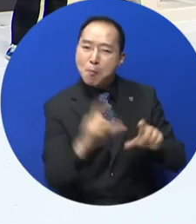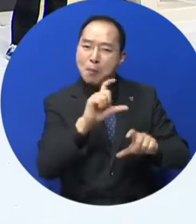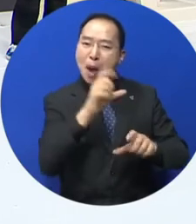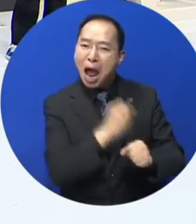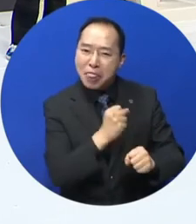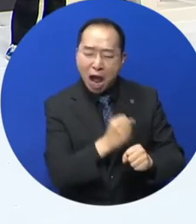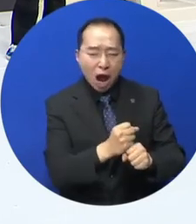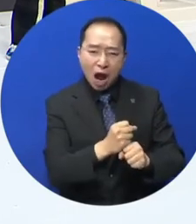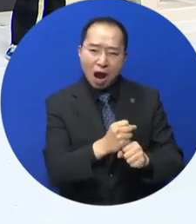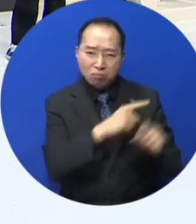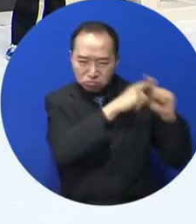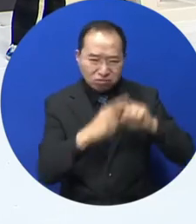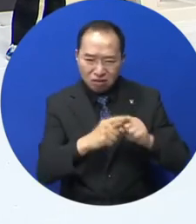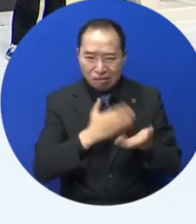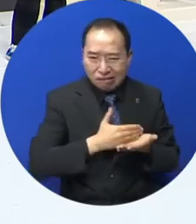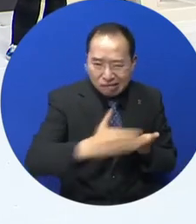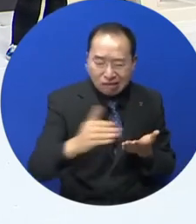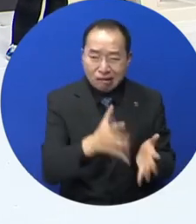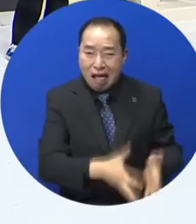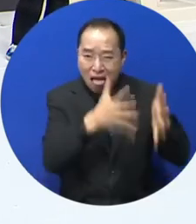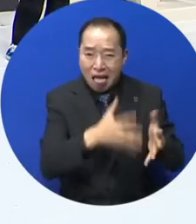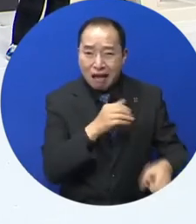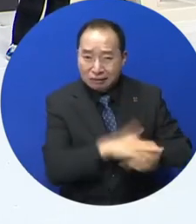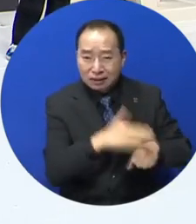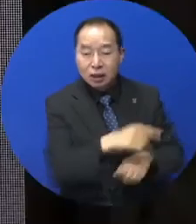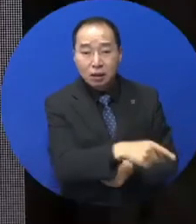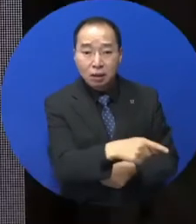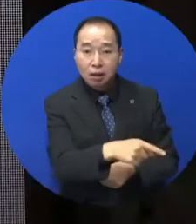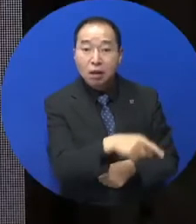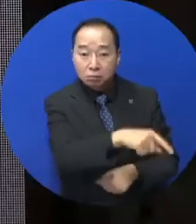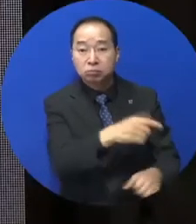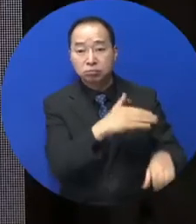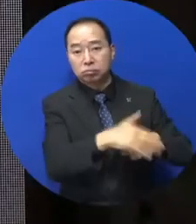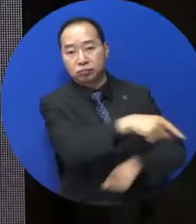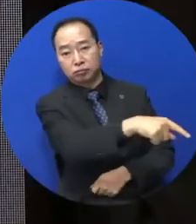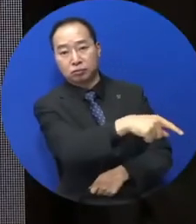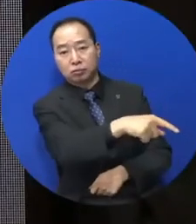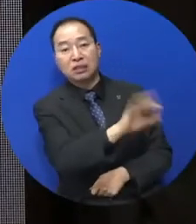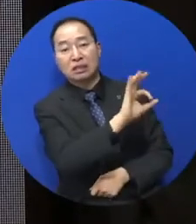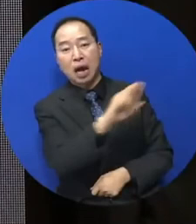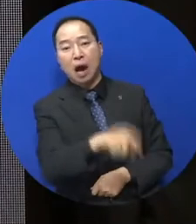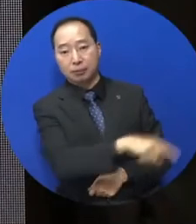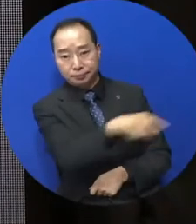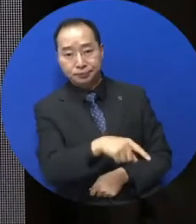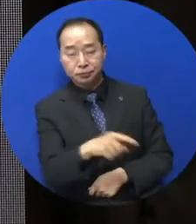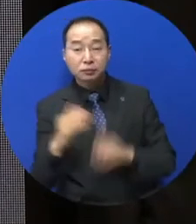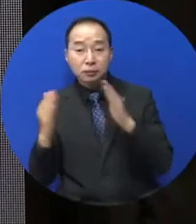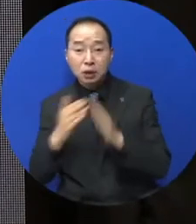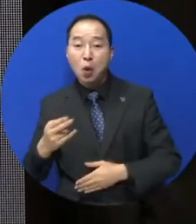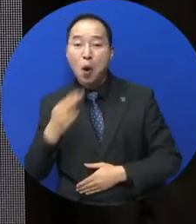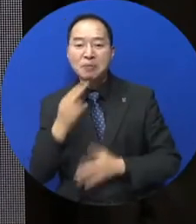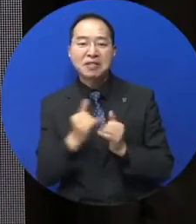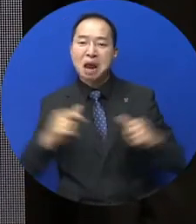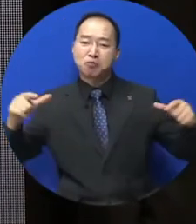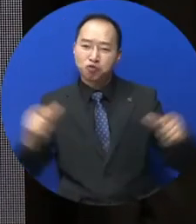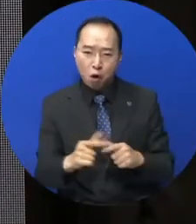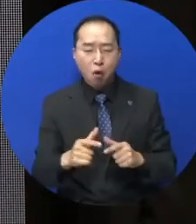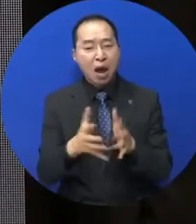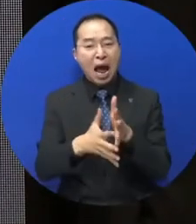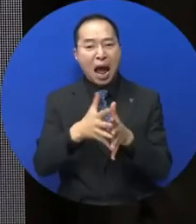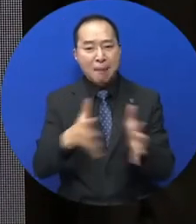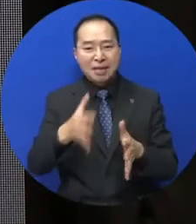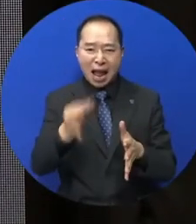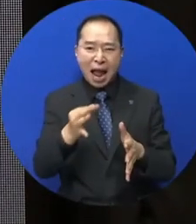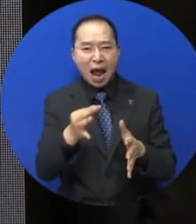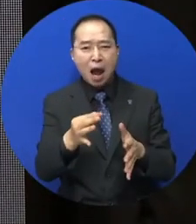늘리겠다는 불도저식 개발 공약을 경쟁하듯 내놓고 있습니다. 무주택자를 줄이겠다거나 아파트